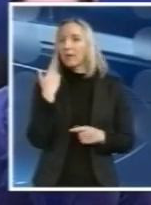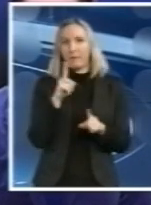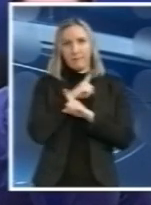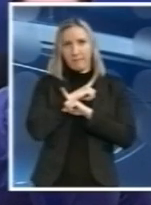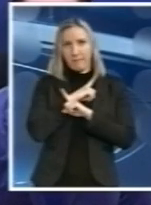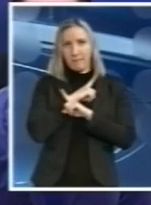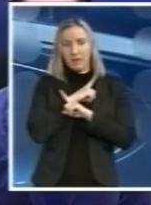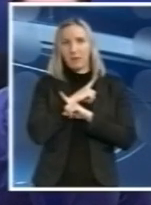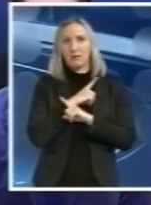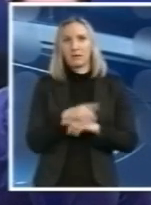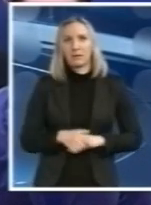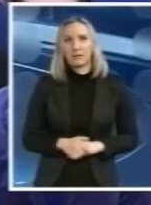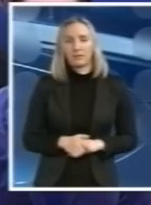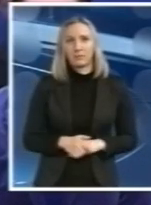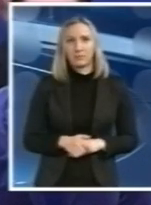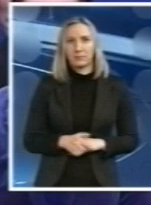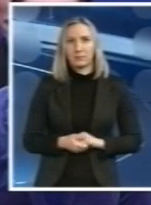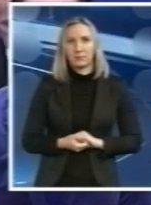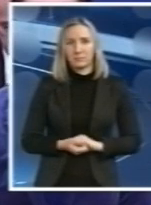smrtnih slučajeva.